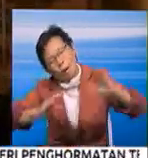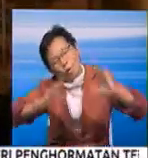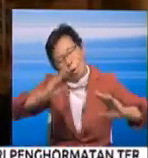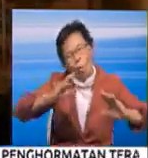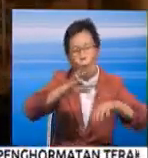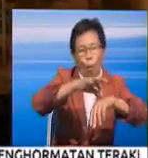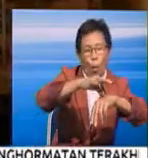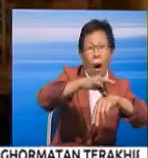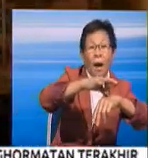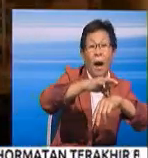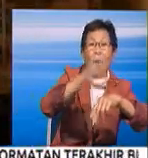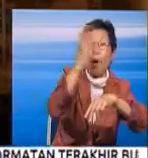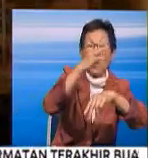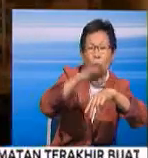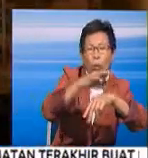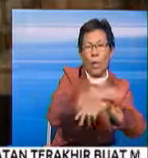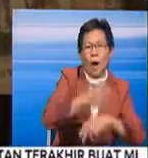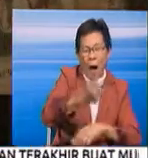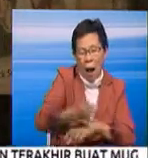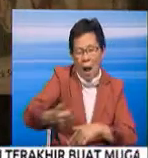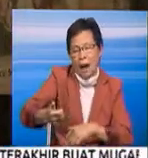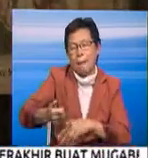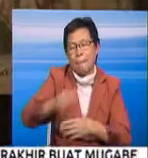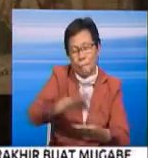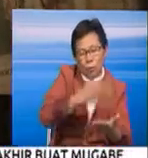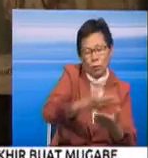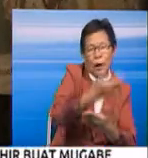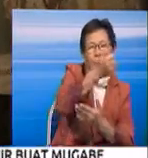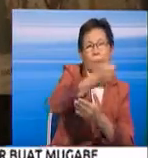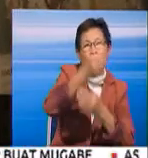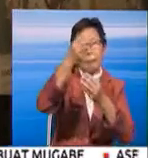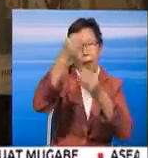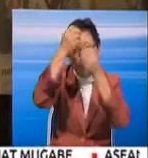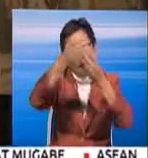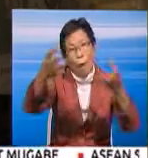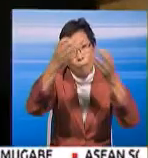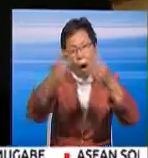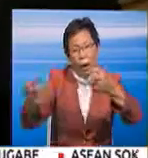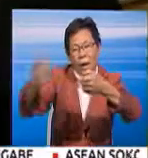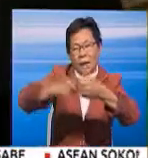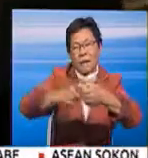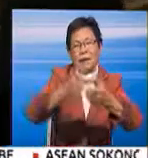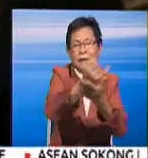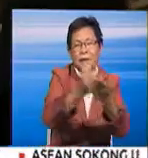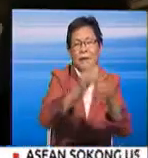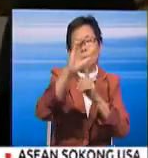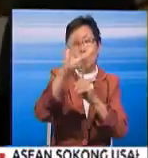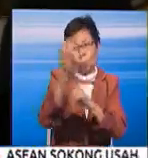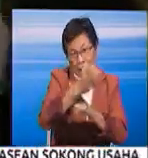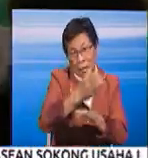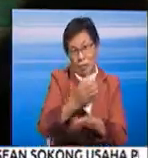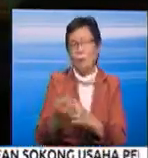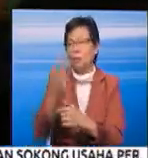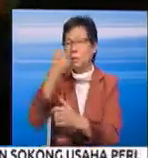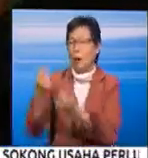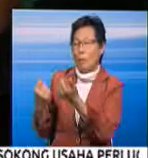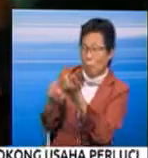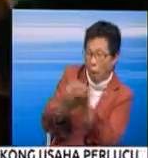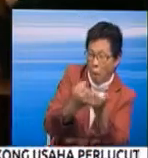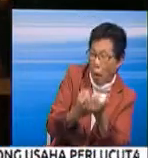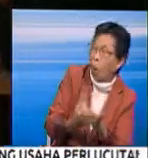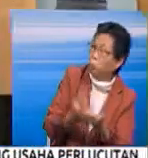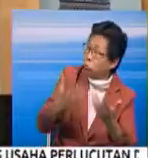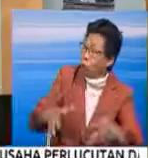kulit, alat muzik tradisional serta maklumat berkaitan seni dan budaya. Berikutan sumbangannya itu, beliau